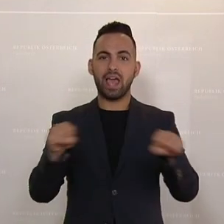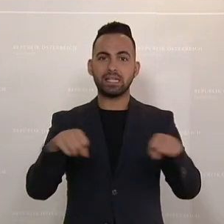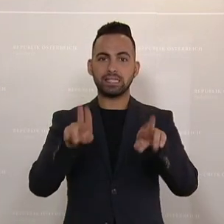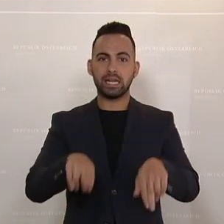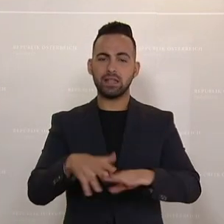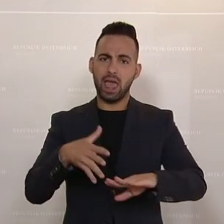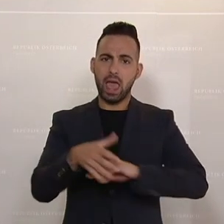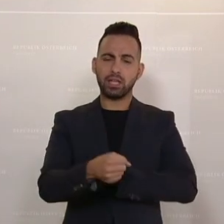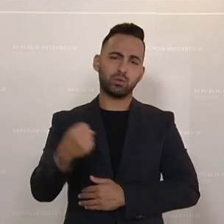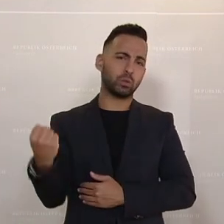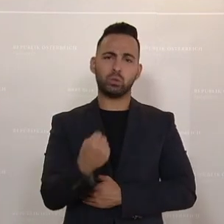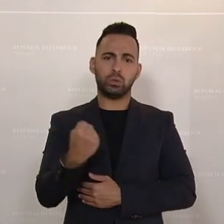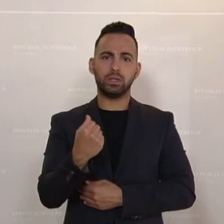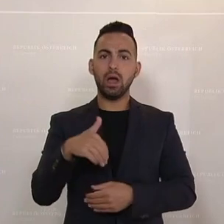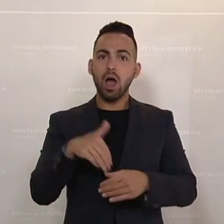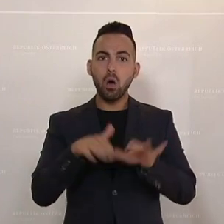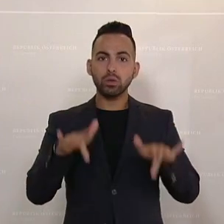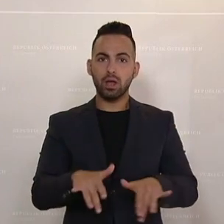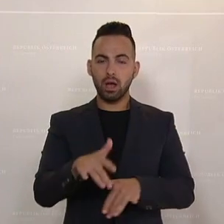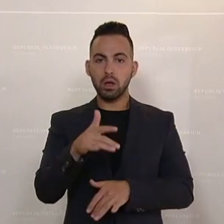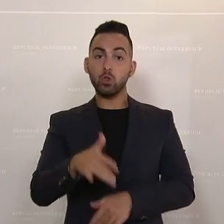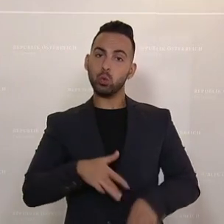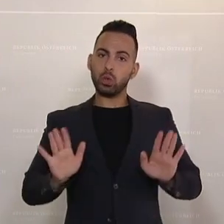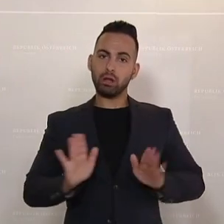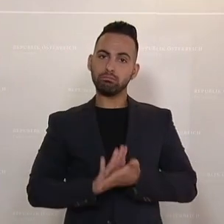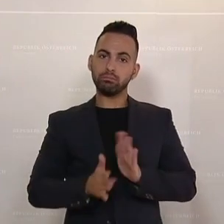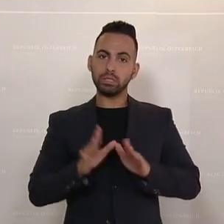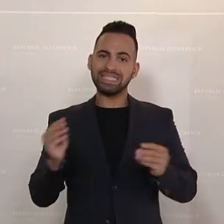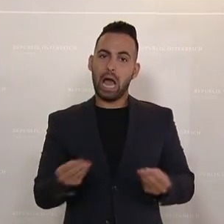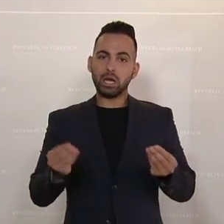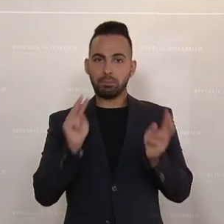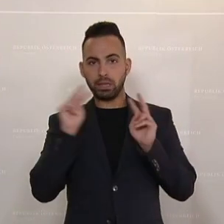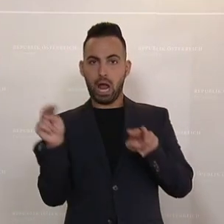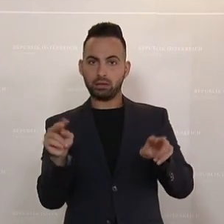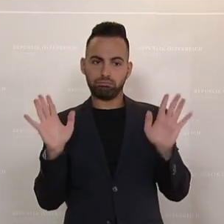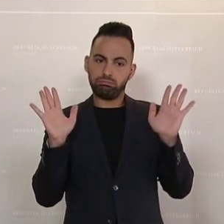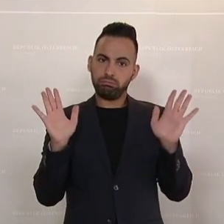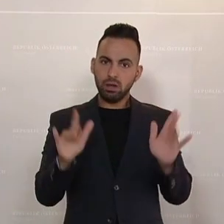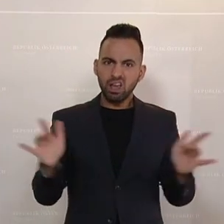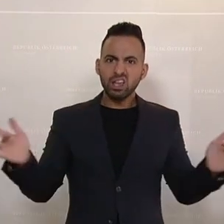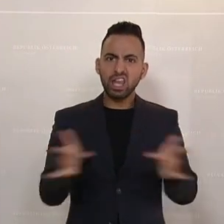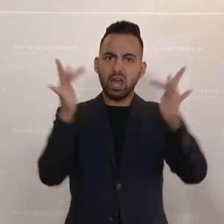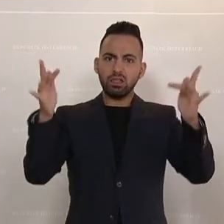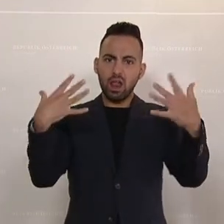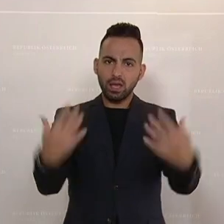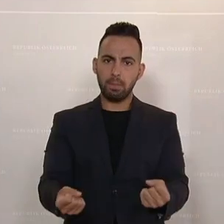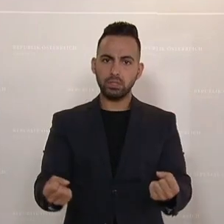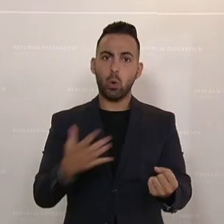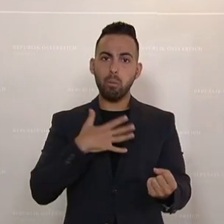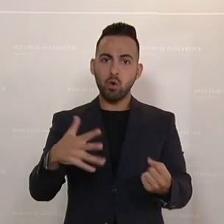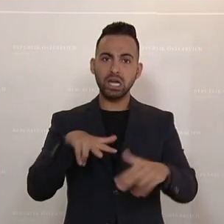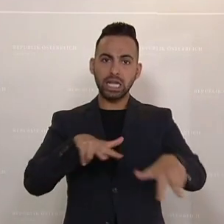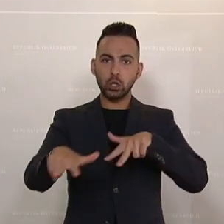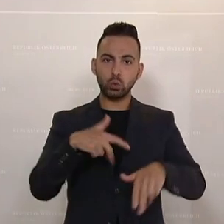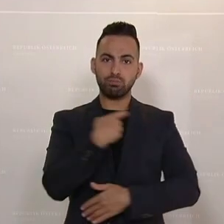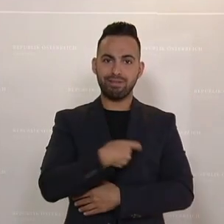war, weil es nüchtern betrachtet absolut das Gegenteil von dem erreicht hat, was die Regierungsparteien behauptet